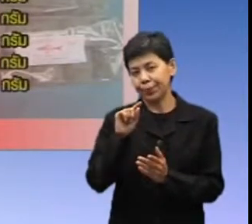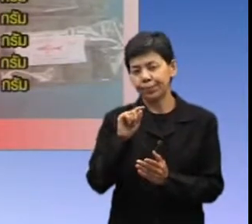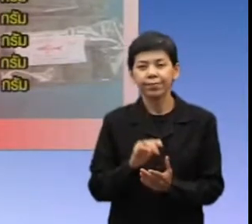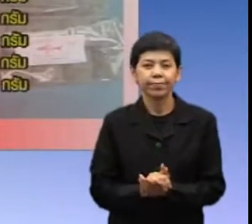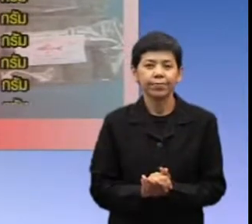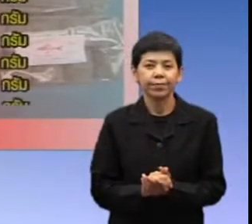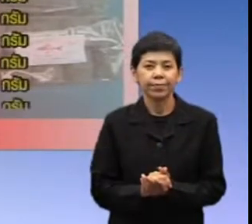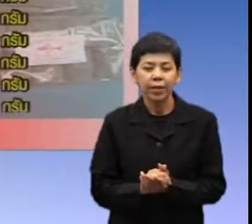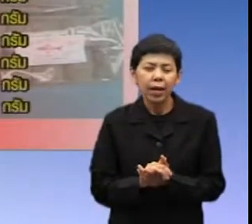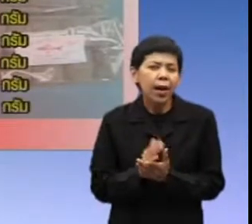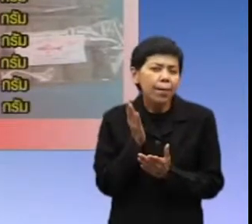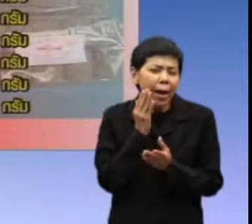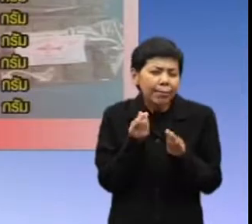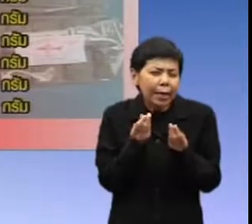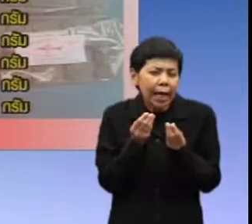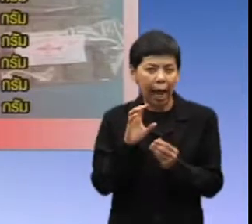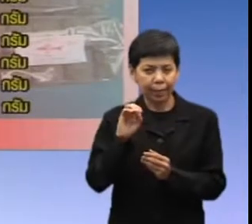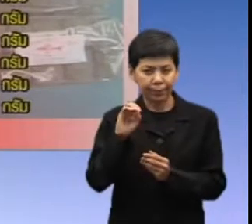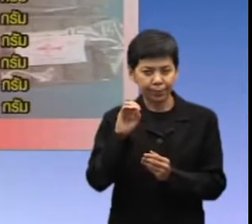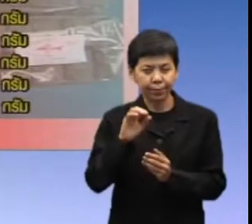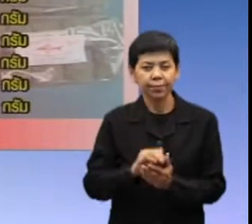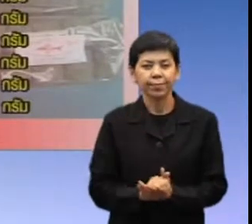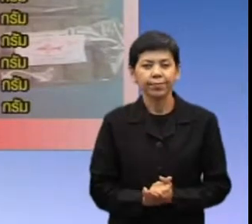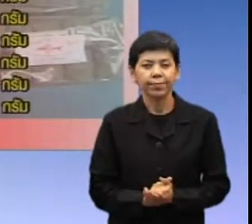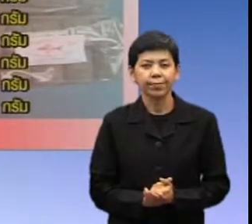กรัมแป้งมัน50กรั